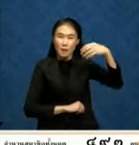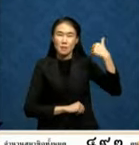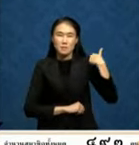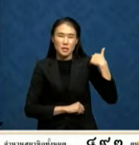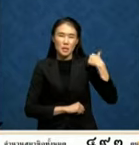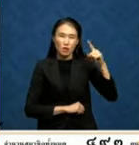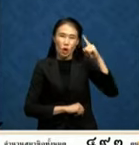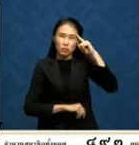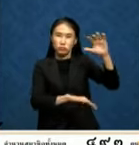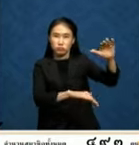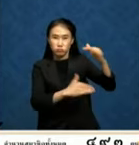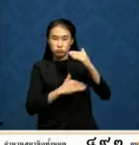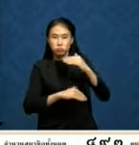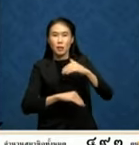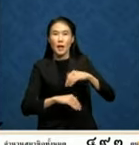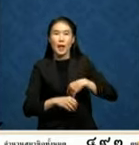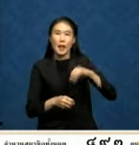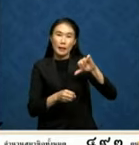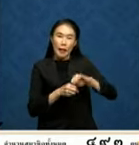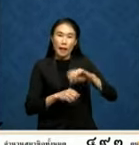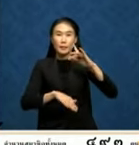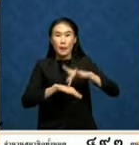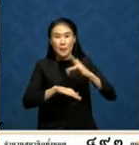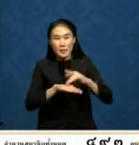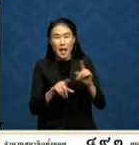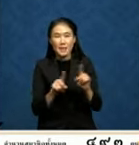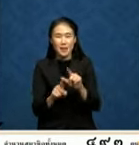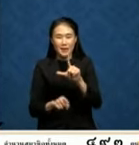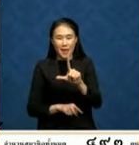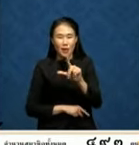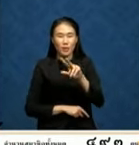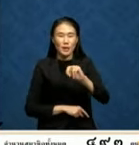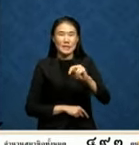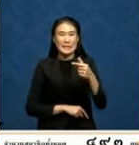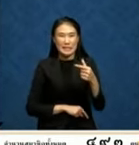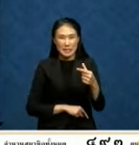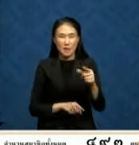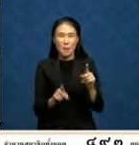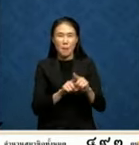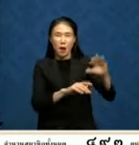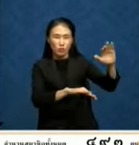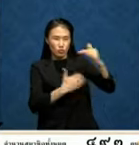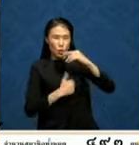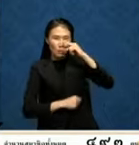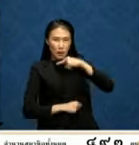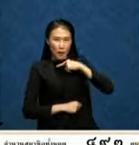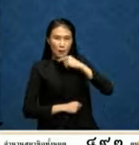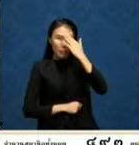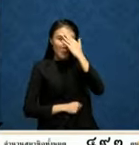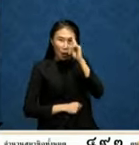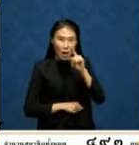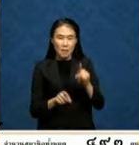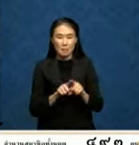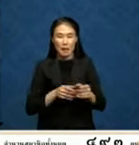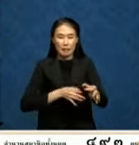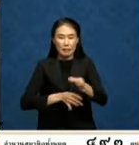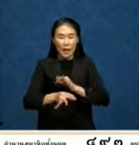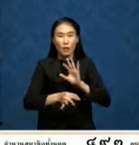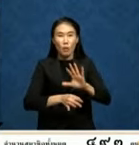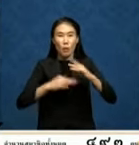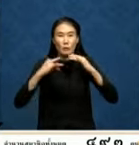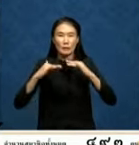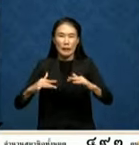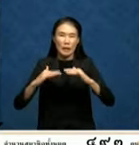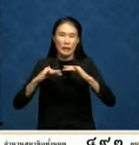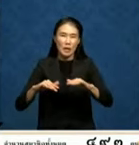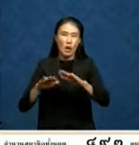องนำเข้าก๊าซธรรมชาติเหลวหรือ LNG เพิ่มขึ้นเพื่อทดแทนปริมาณการผลิตก๊าซธรรมชาติจากอ่าวไทยที่ลดล